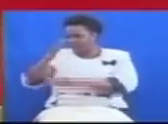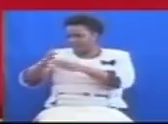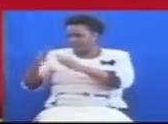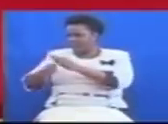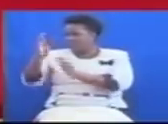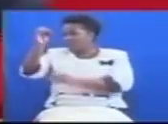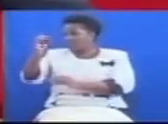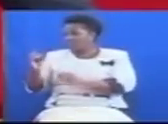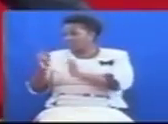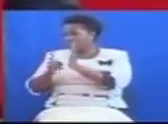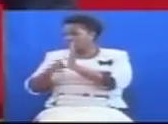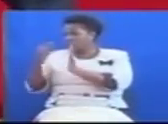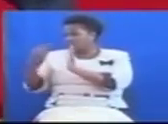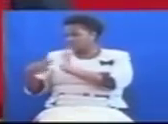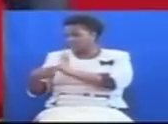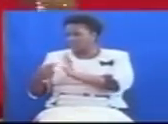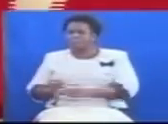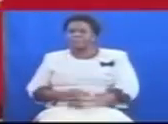fedha